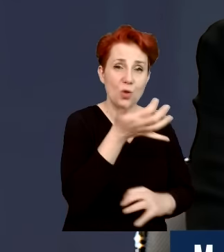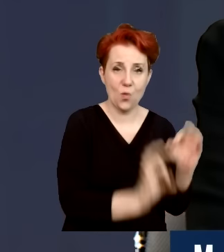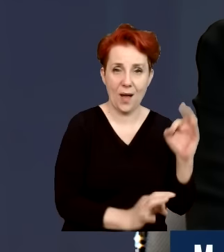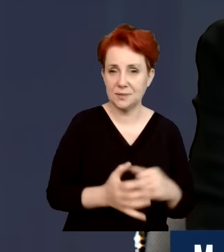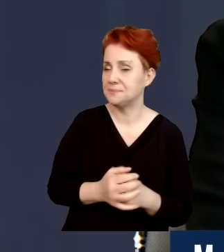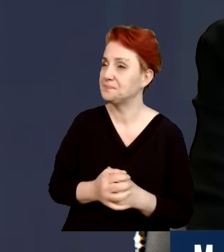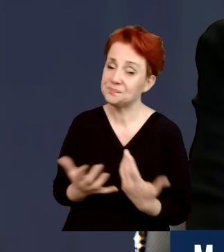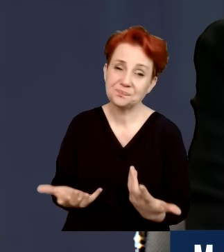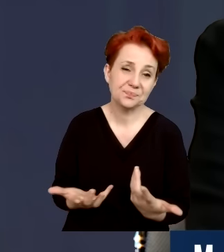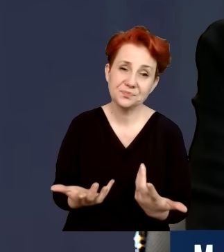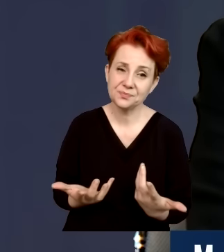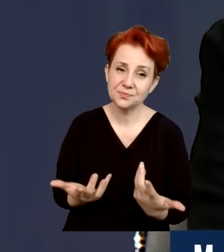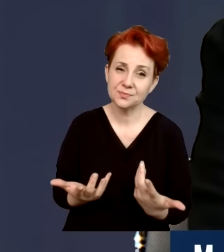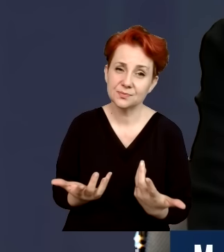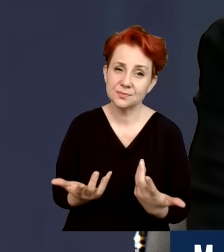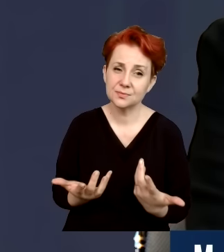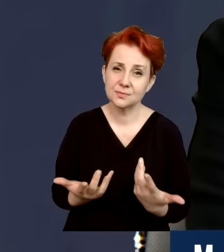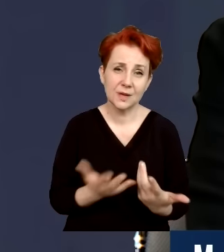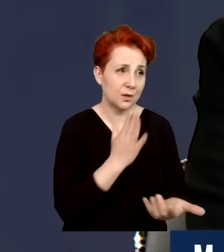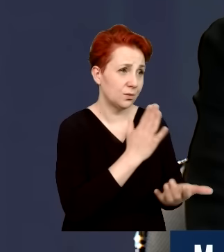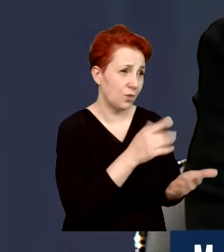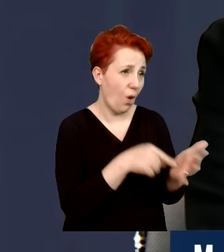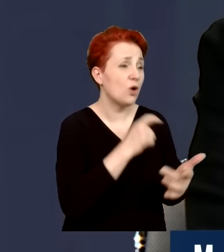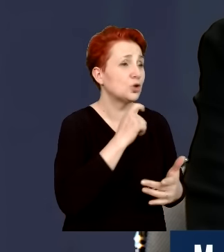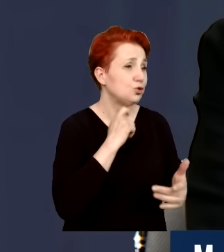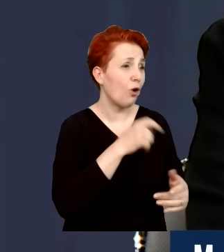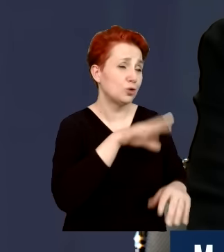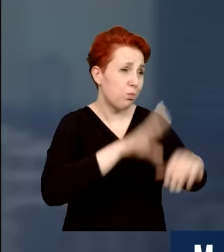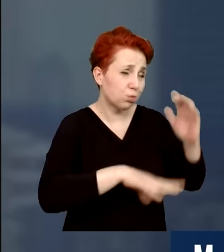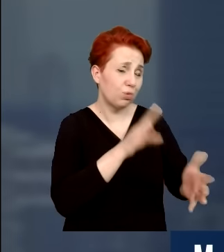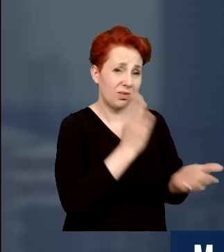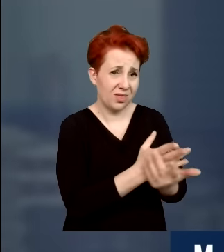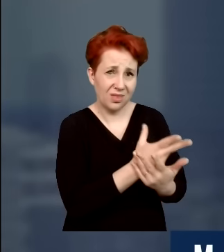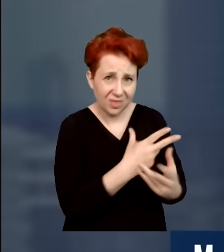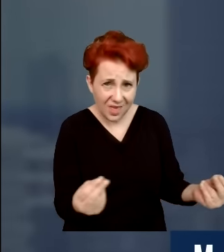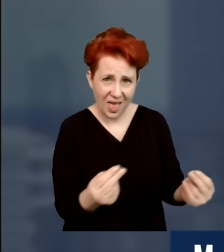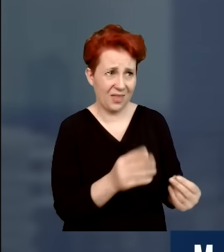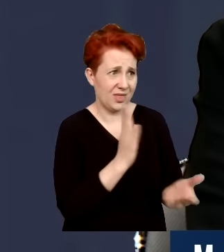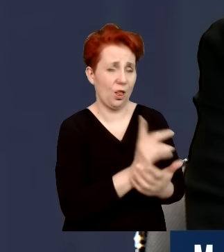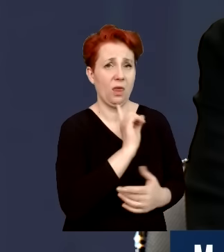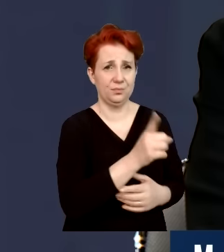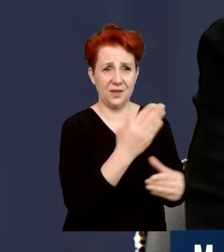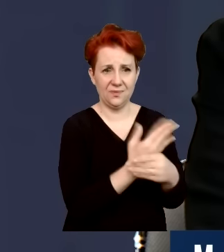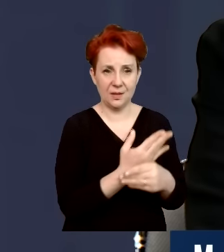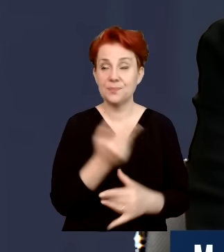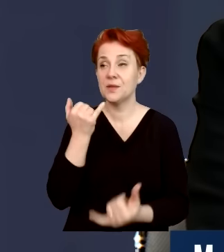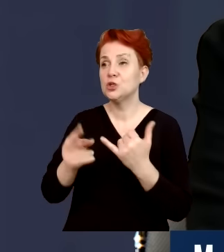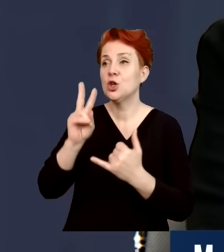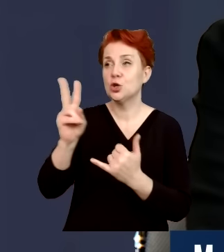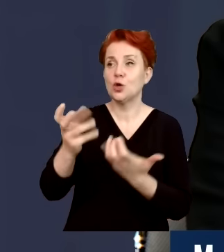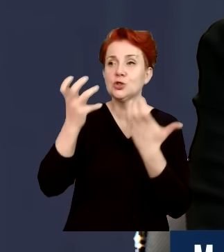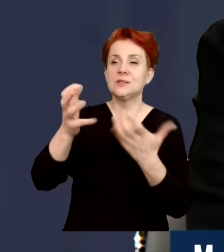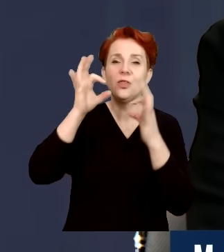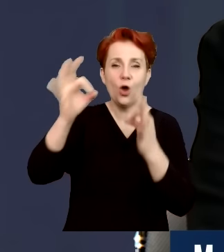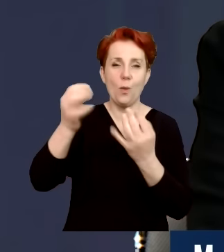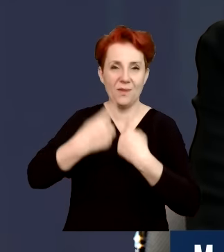naprawdę, buduje, tylko się, zlecona firma, tak? No, nie, no to, i przetargi oczywiście. Pewnie i tak dalej. No. Jeśli ktoś chce zrobić coś dobrego, naprawdę powinien tutaj w tym, jeśli